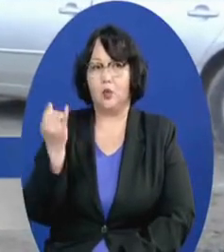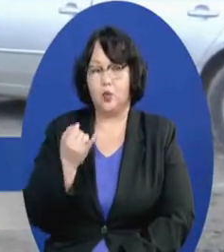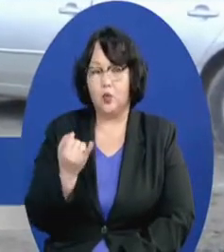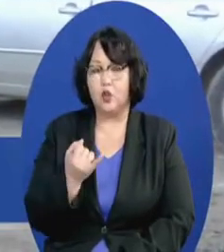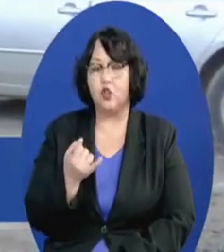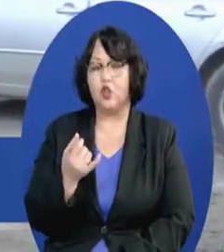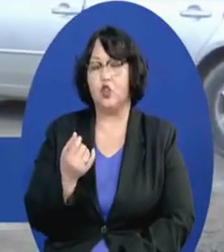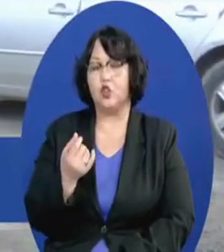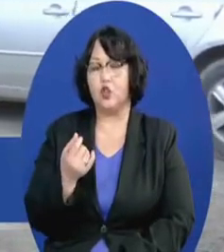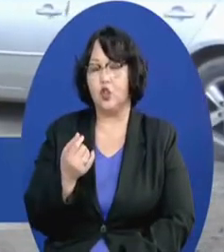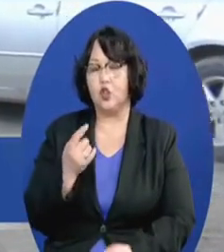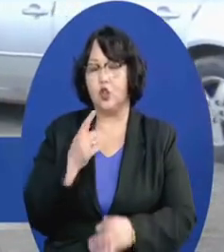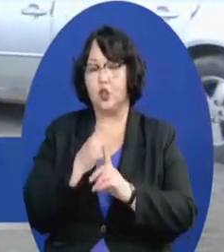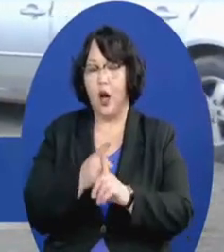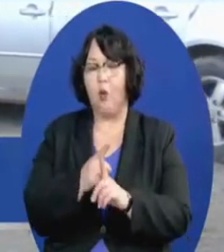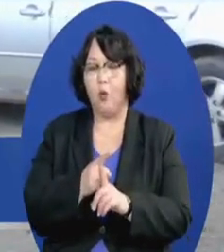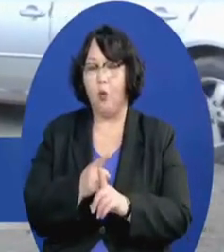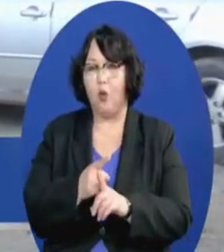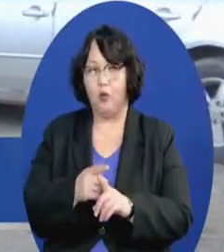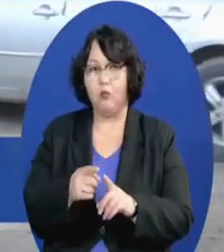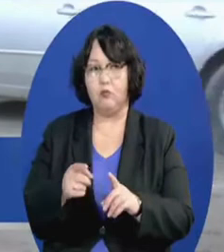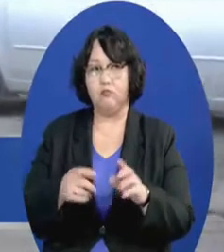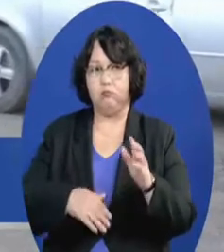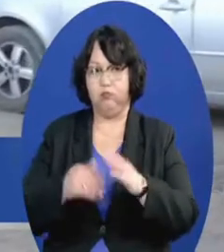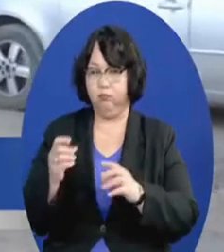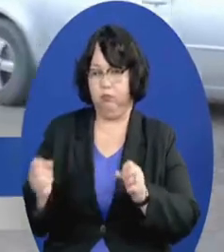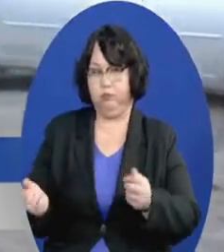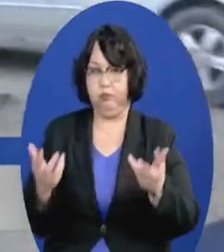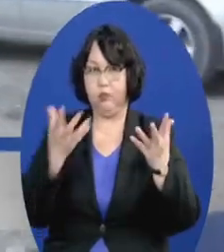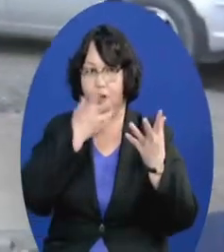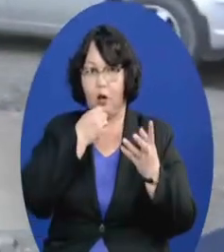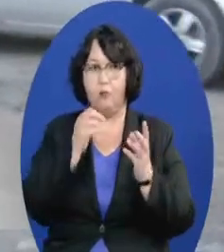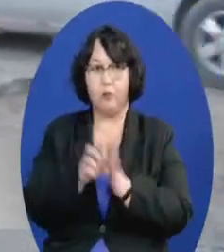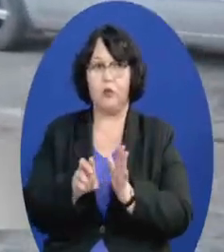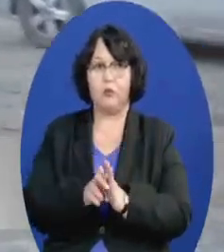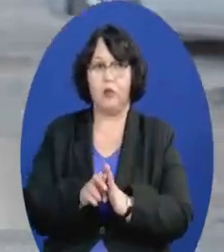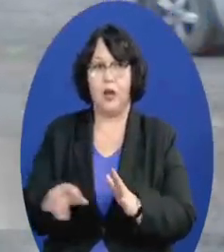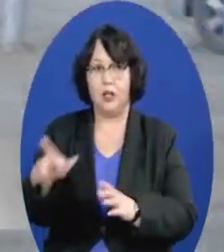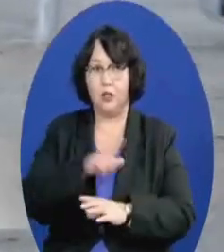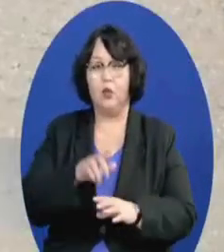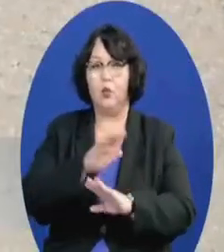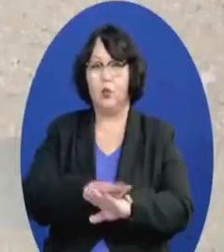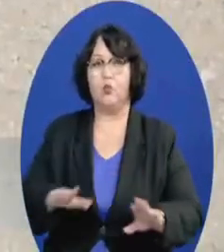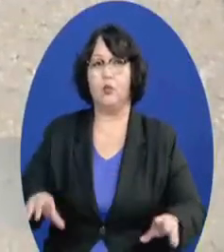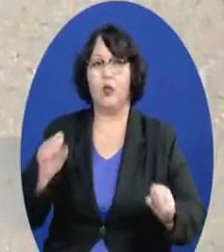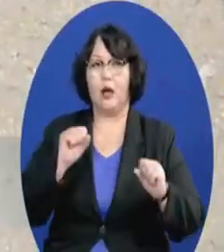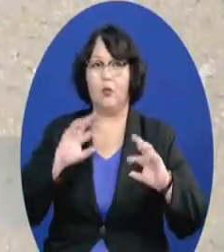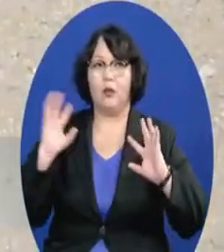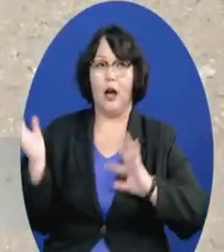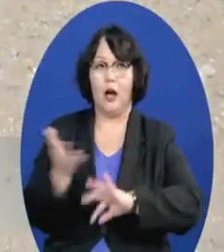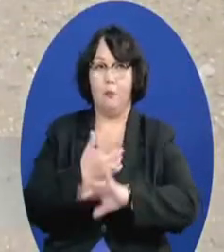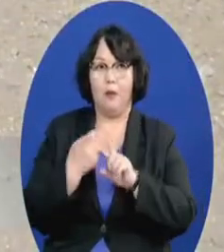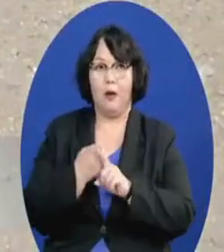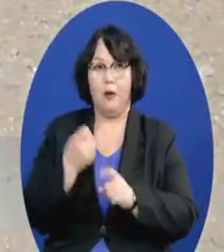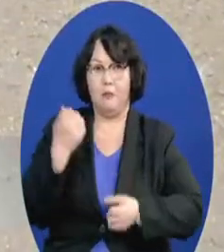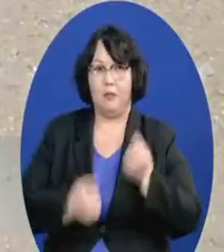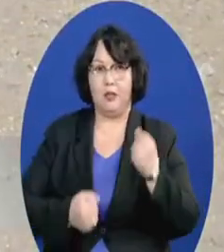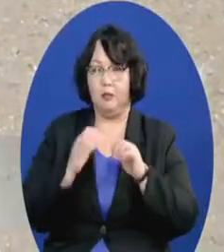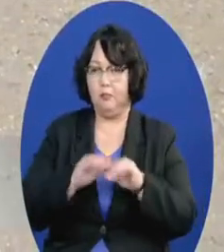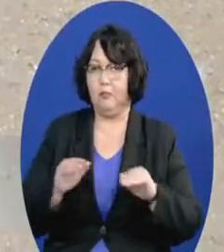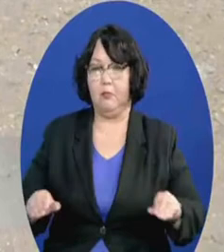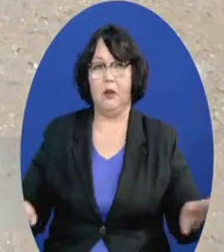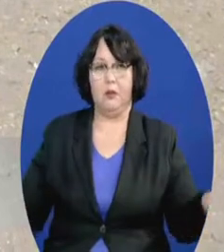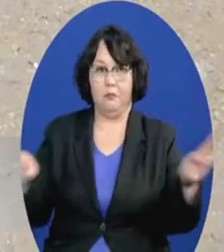тохиолд хийж боломжтой, бүрэн боломжтой. Яг энэ газрыг харахад бол би хүүхдийн аюулгүй байдлыг хамгаалсан зогсоол